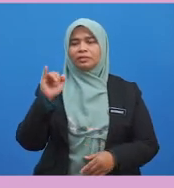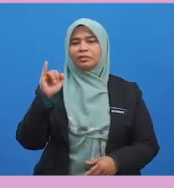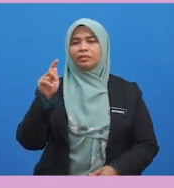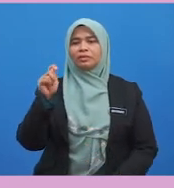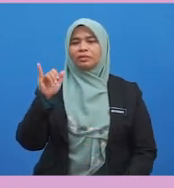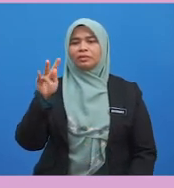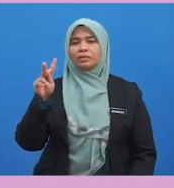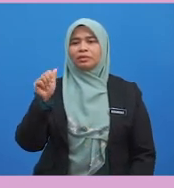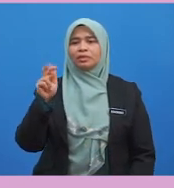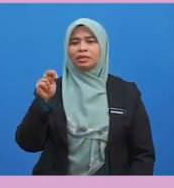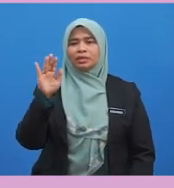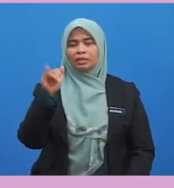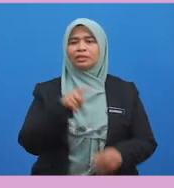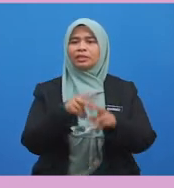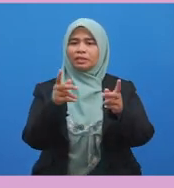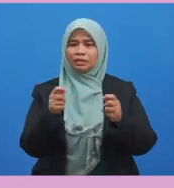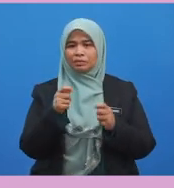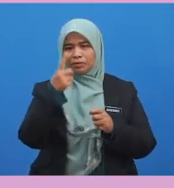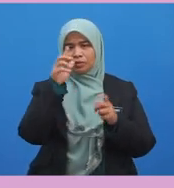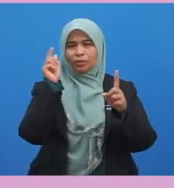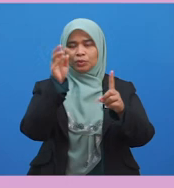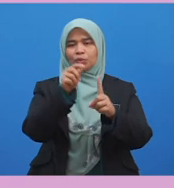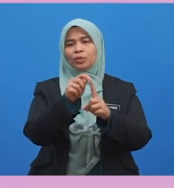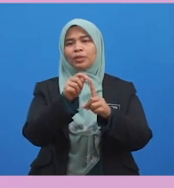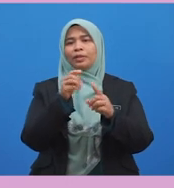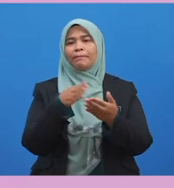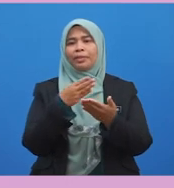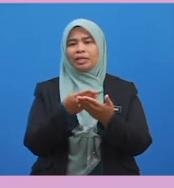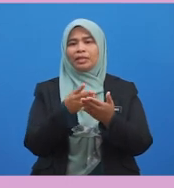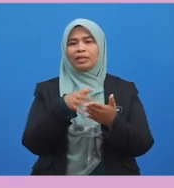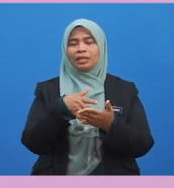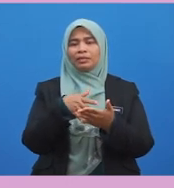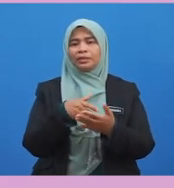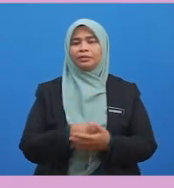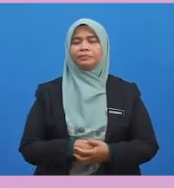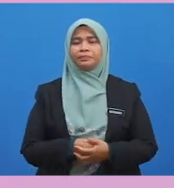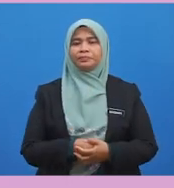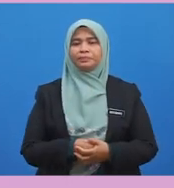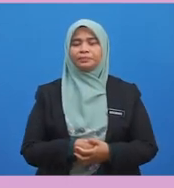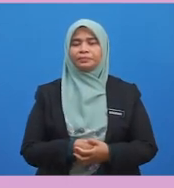diterima untuk tujuan membaiki kelemahan yang ada.